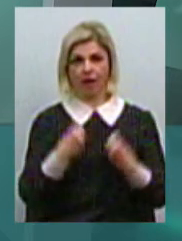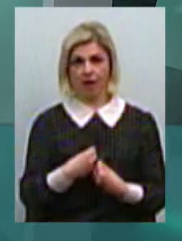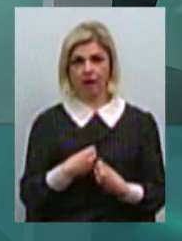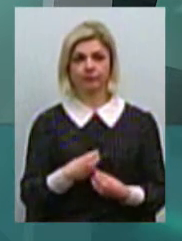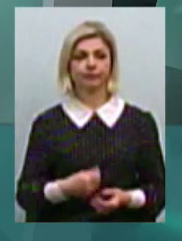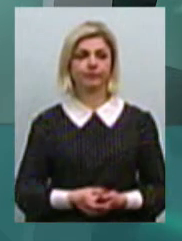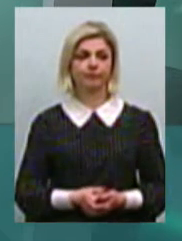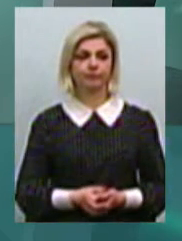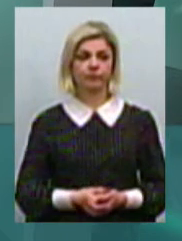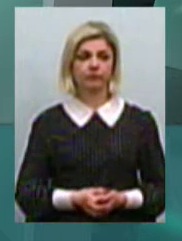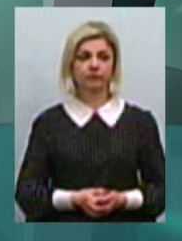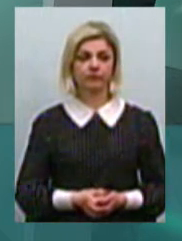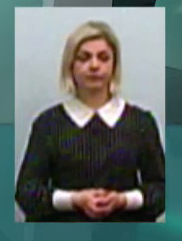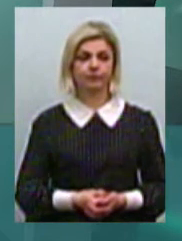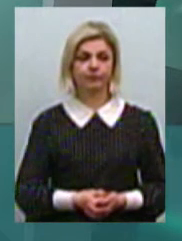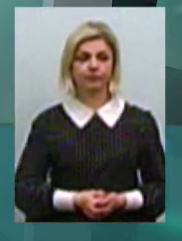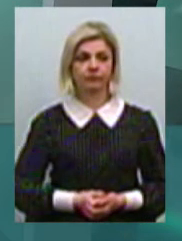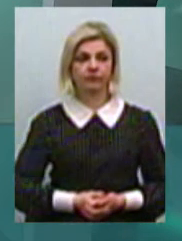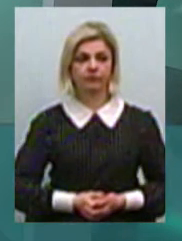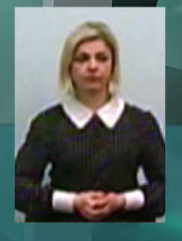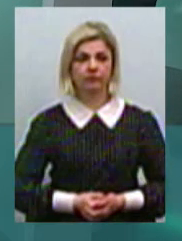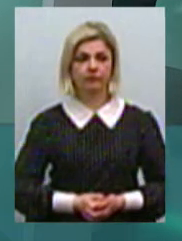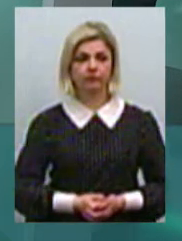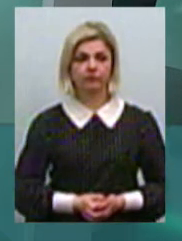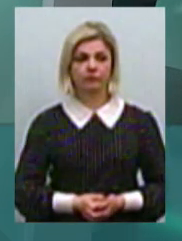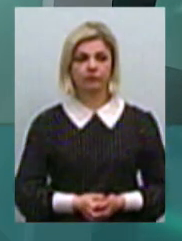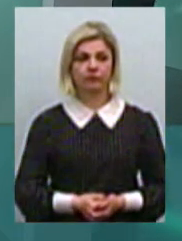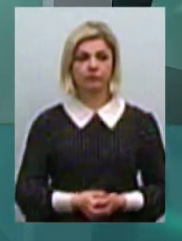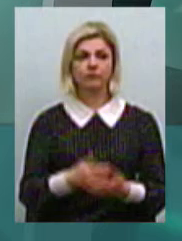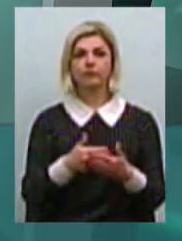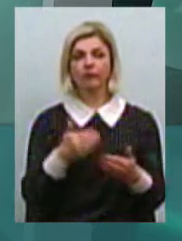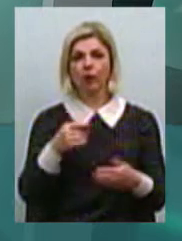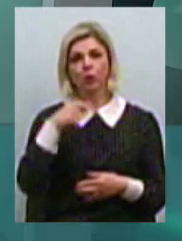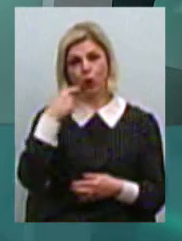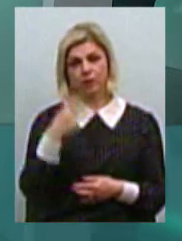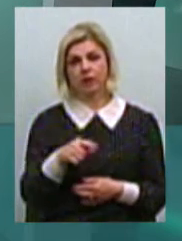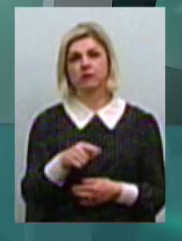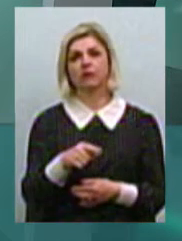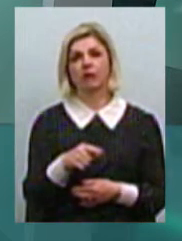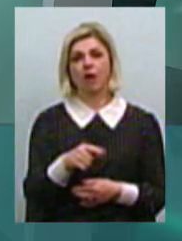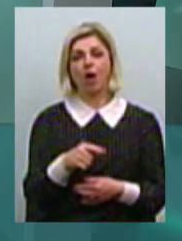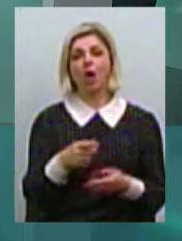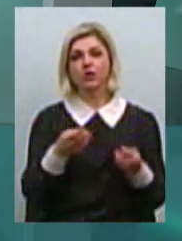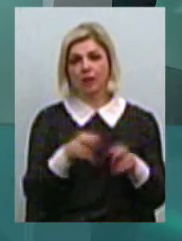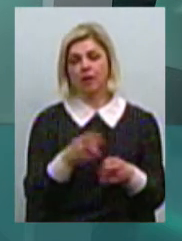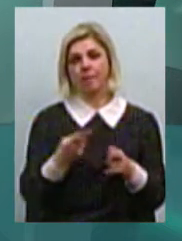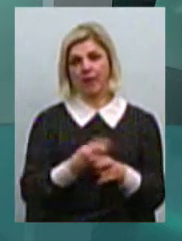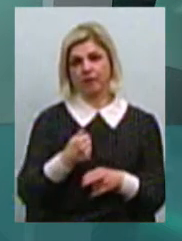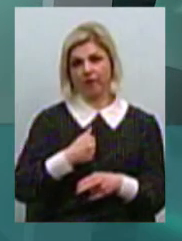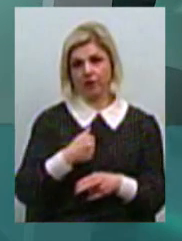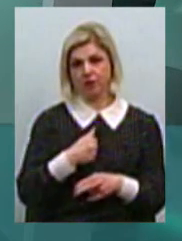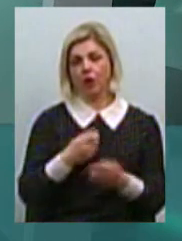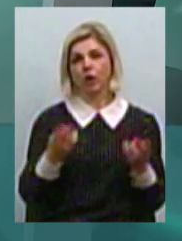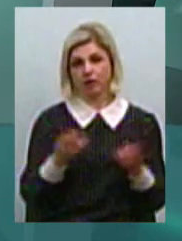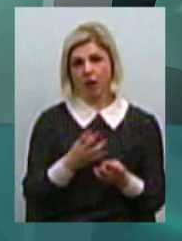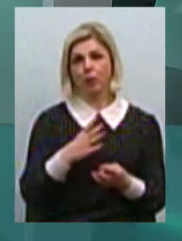опинилася перед російською більшовицькою загрозою без війська. Потрібно було